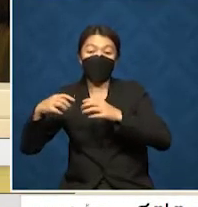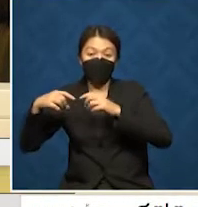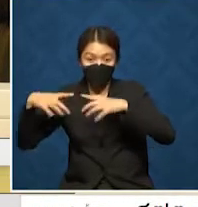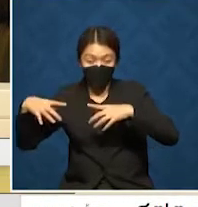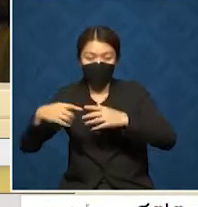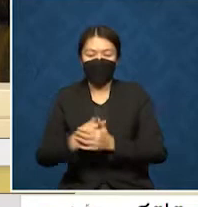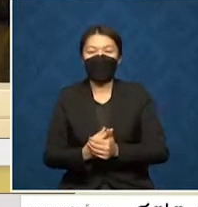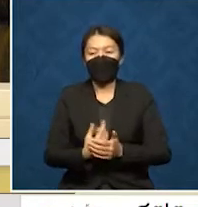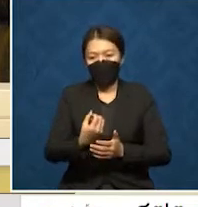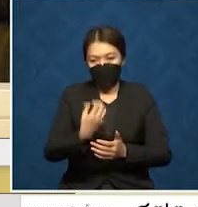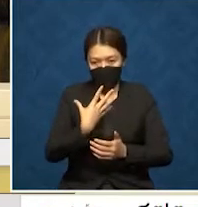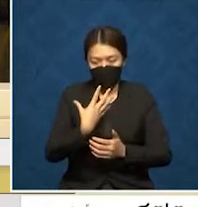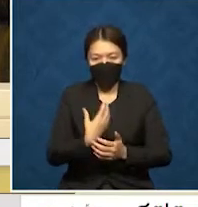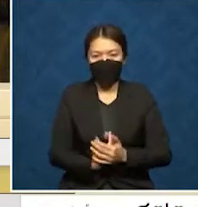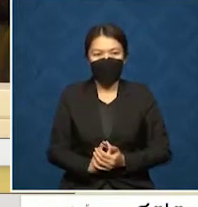ได้พูดถึง